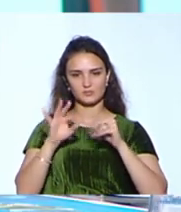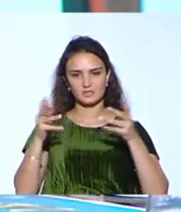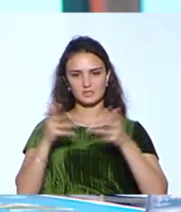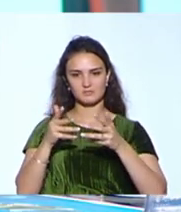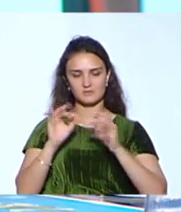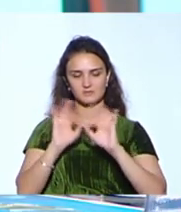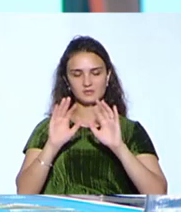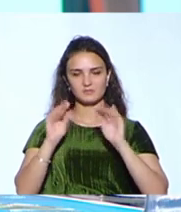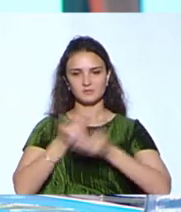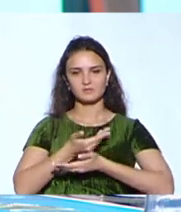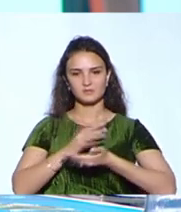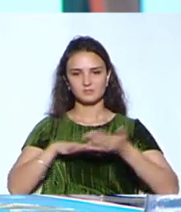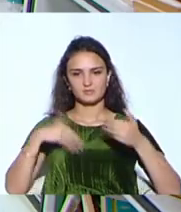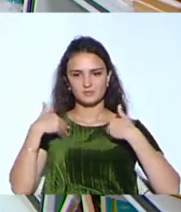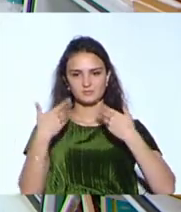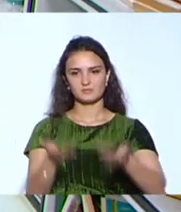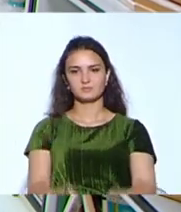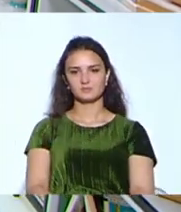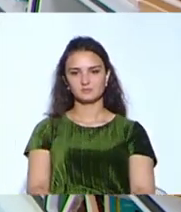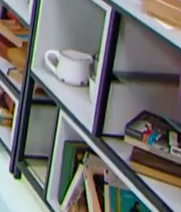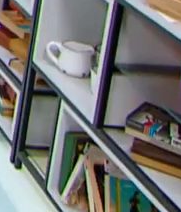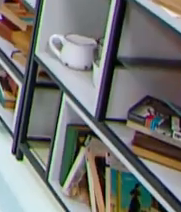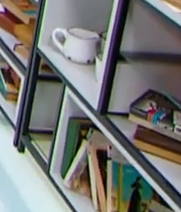კაცებაზე ვისაუბრეთ. ნახვამდის ხეხსელობას გისურვებთ.